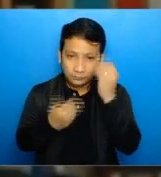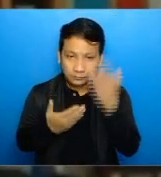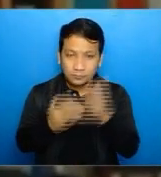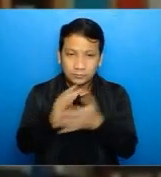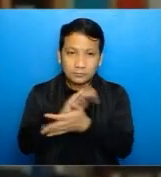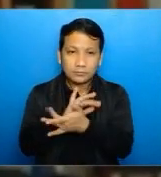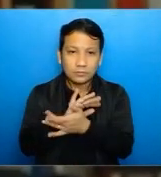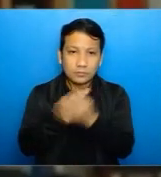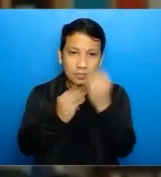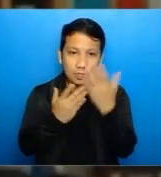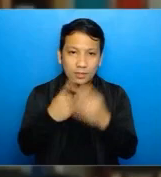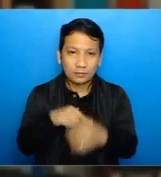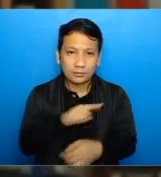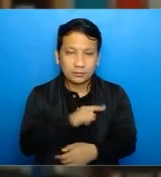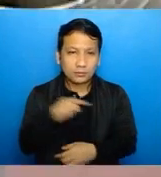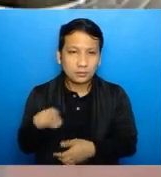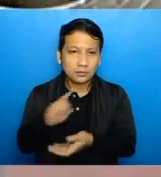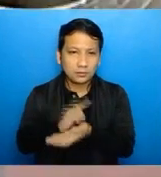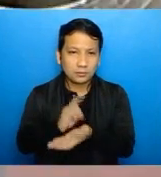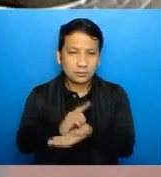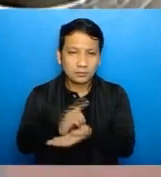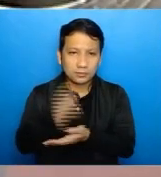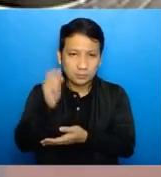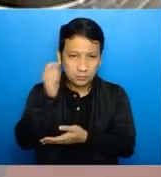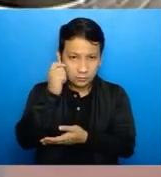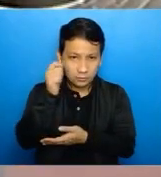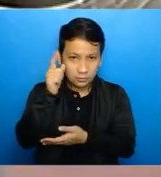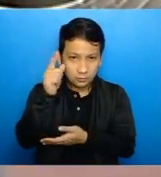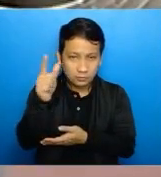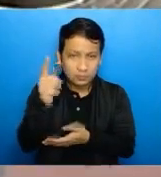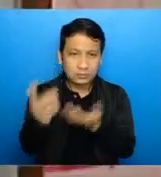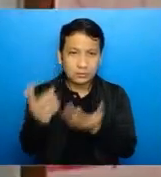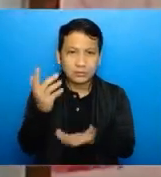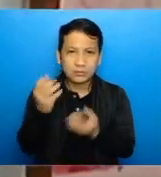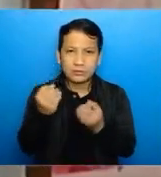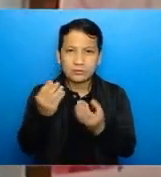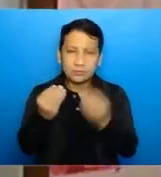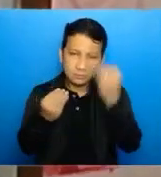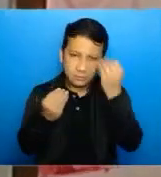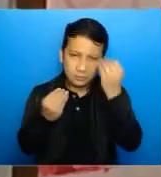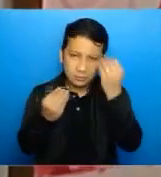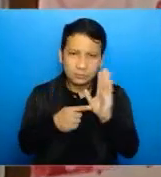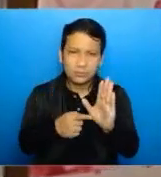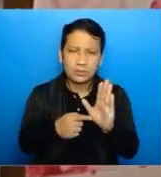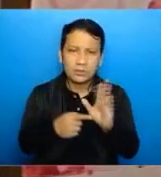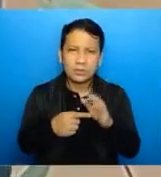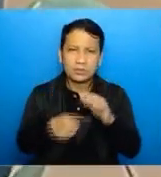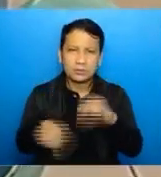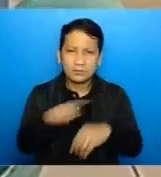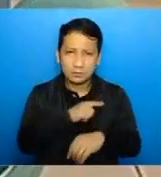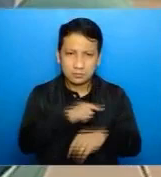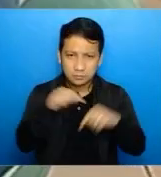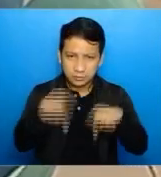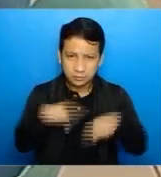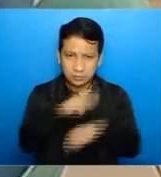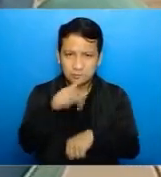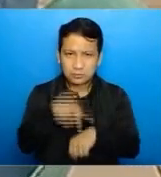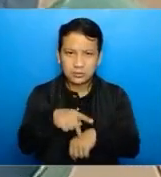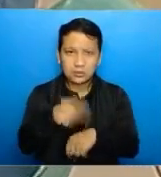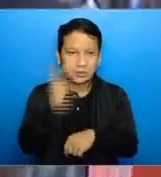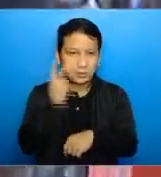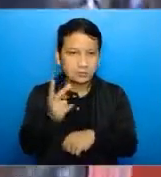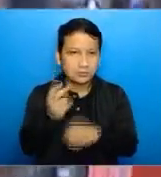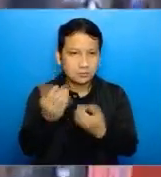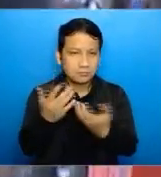COVID-19 na si Dr. Tony Liachon, baka mas marami na palang kaso ng Delta variant sa Pilipinas na hindi lang